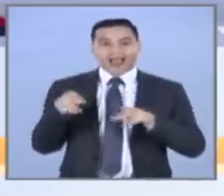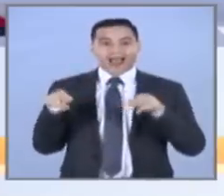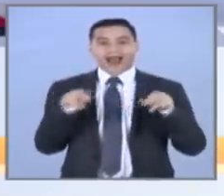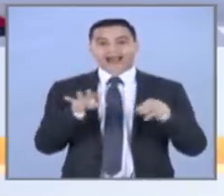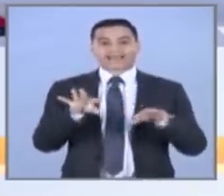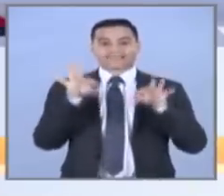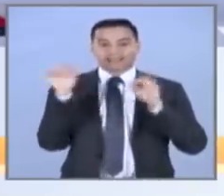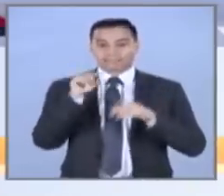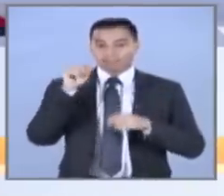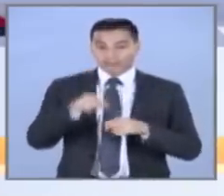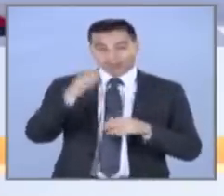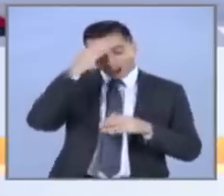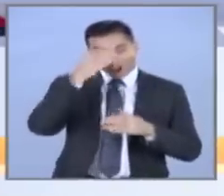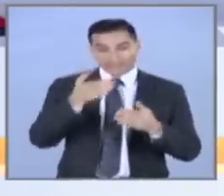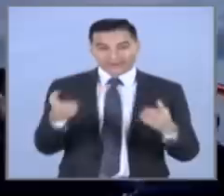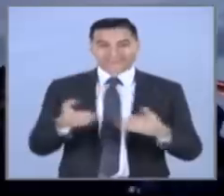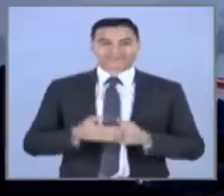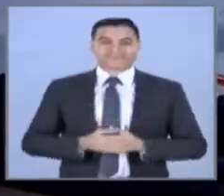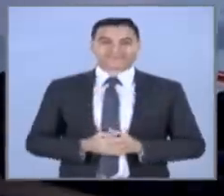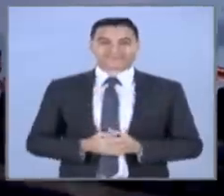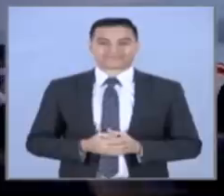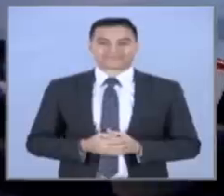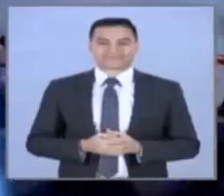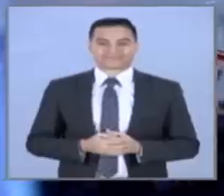جديده من برنامج العباقره.